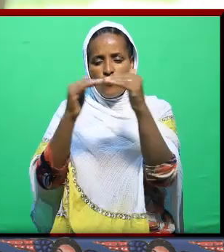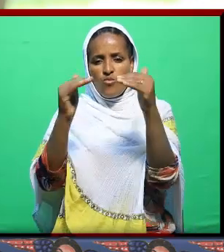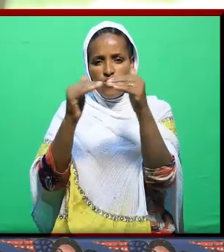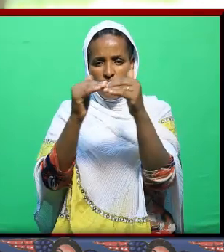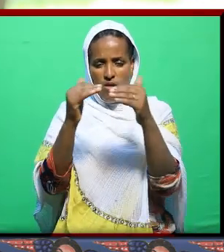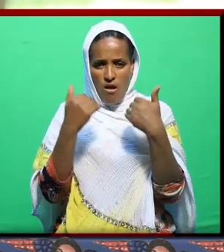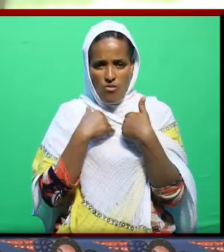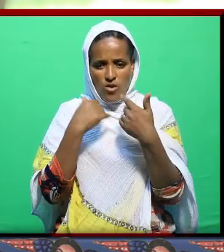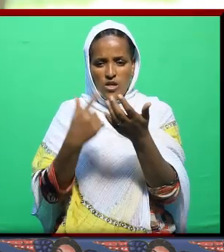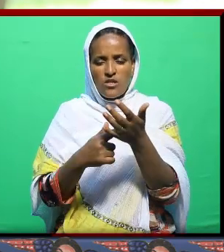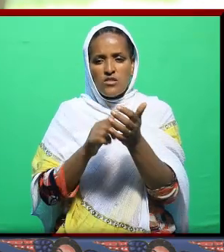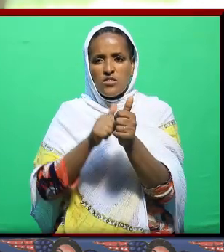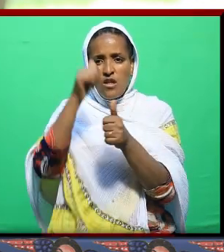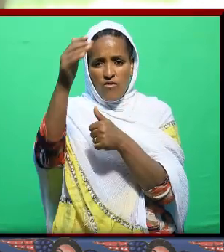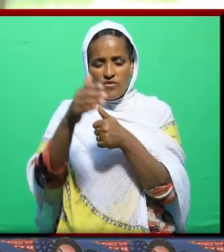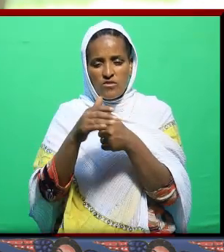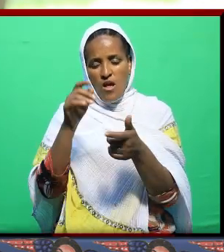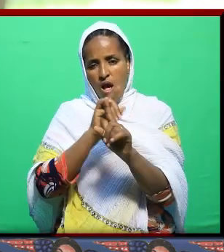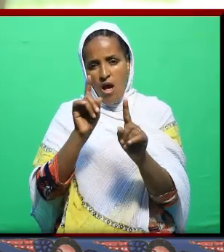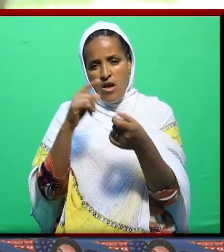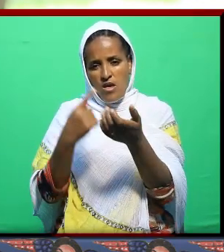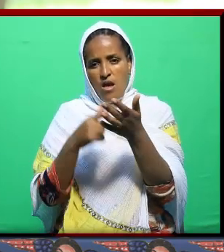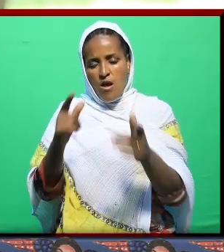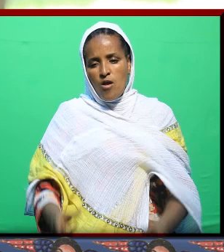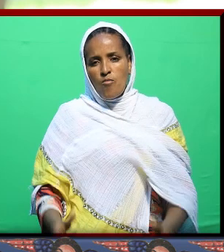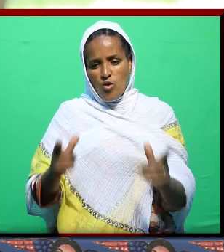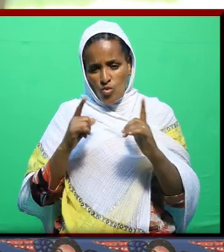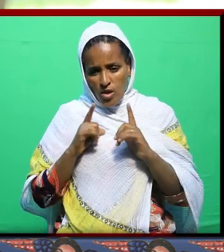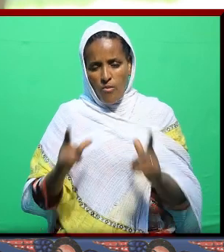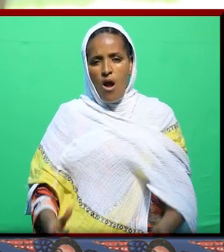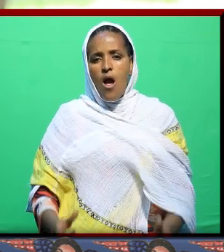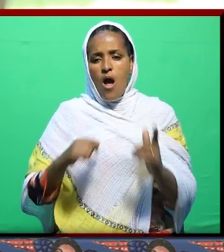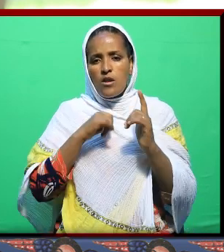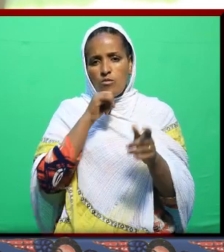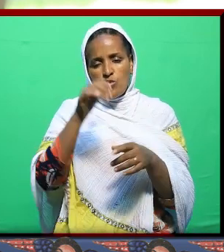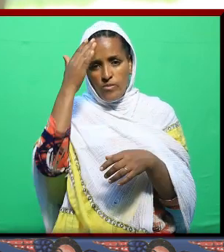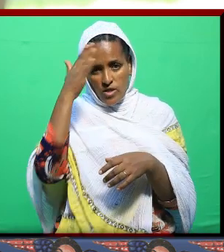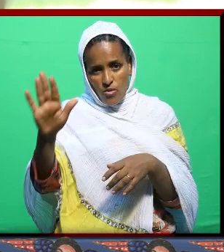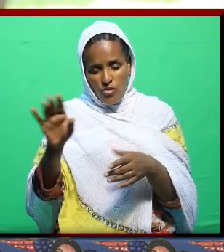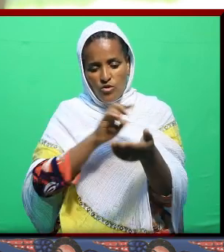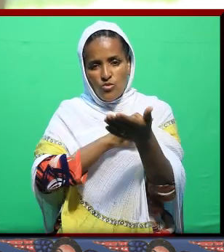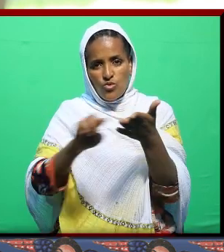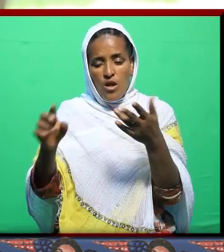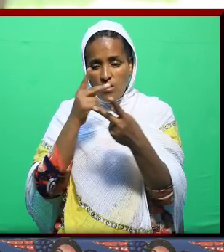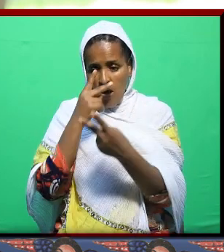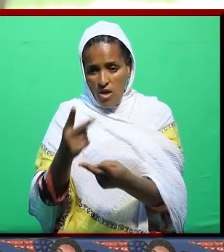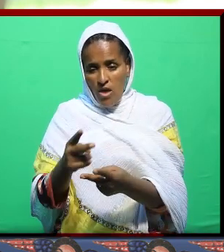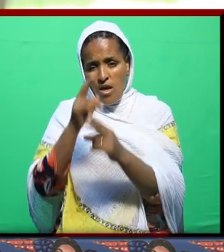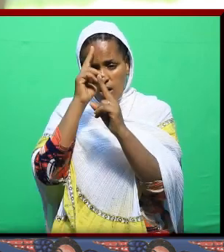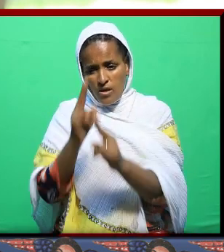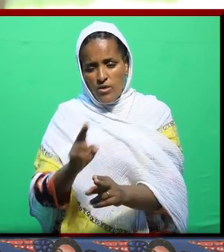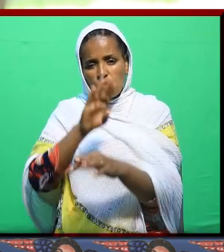የሚያንሱኝ የምተካከላቸው አሉ ከዚህ ያለፈ ስትልስ አሉ አይ ያስ መንወሬም አለመንወሬም አይታወቅም አሉ